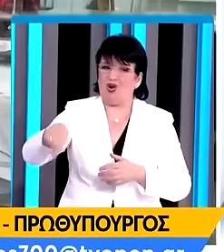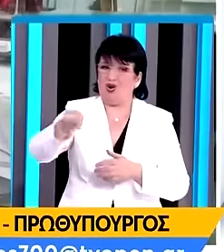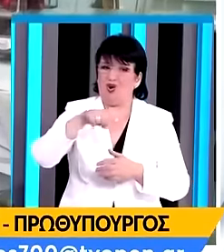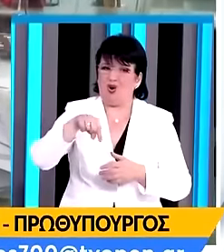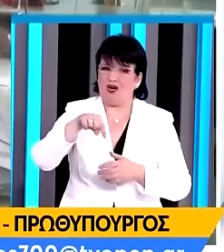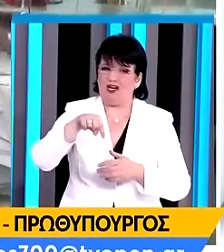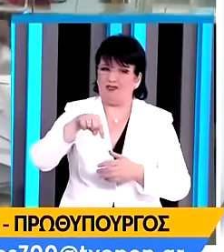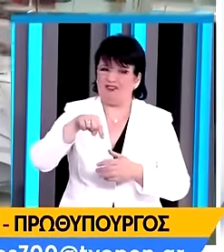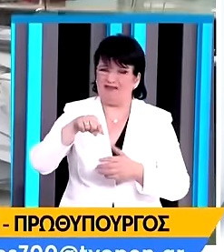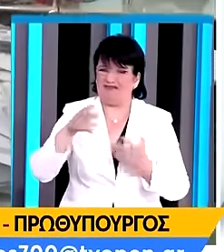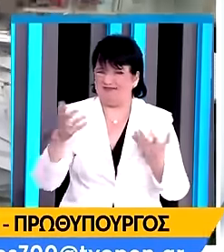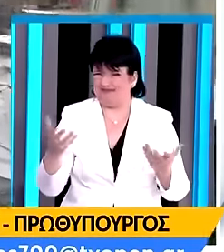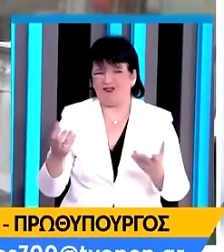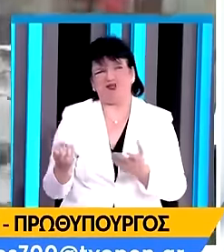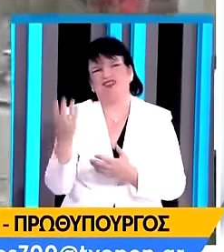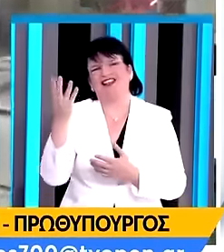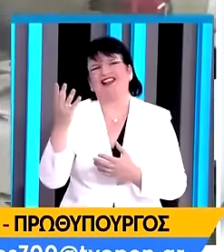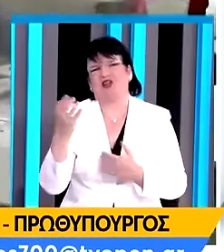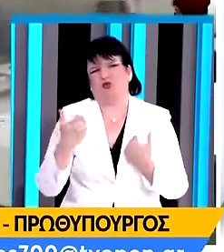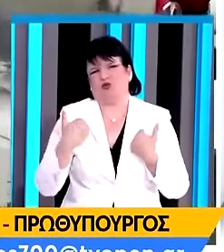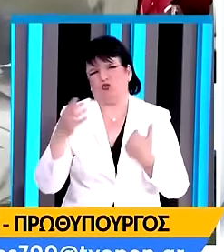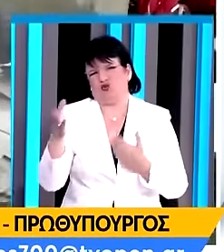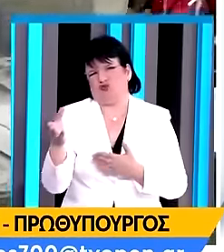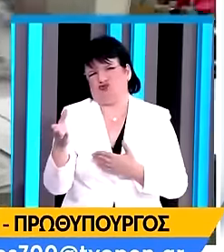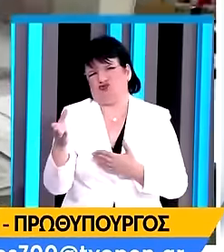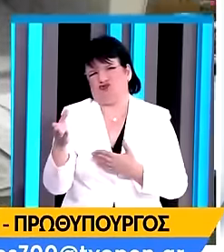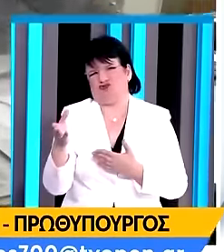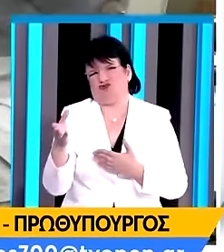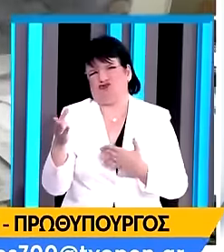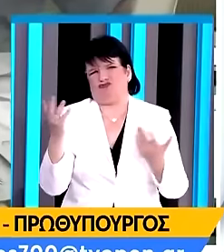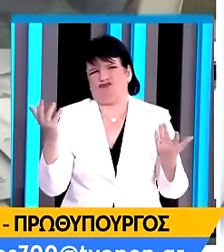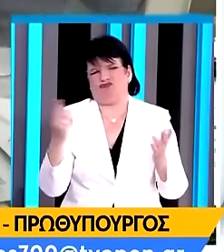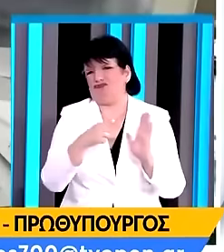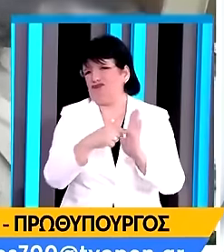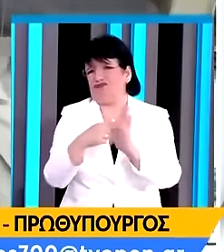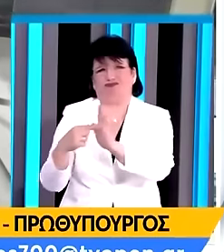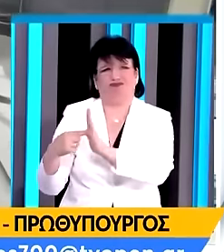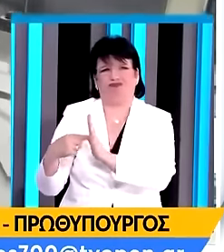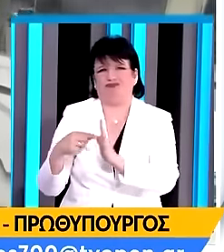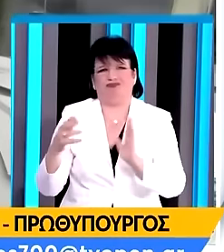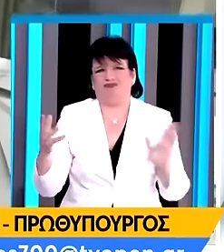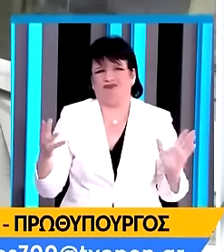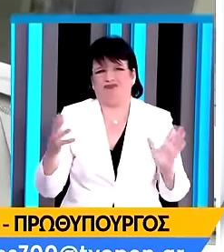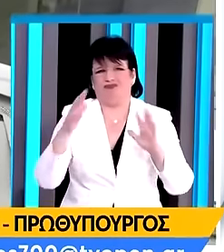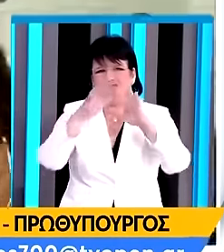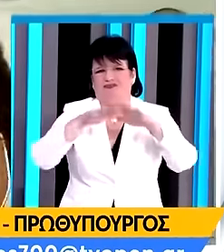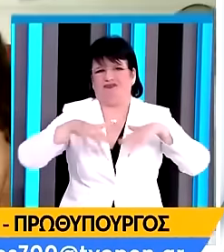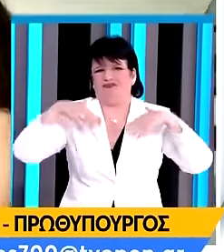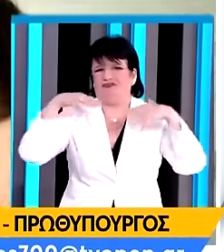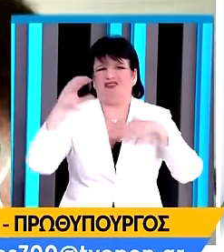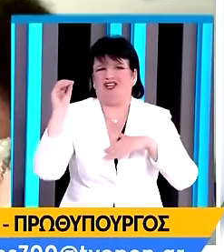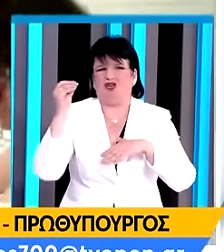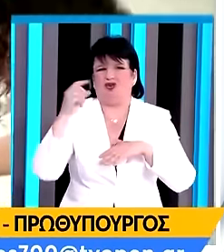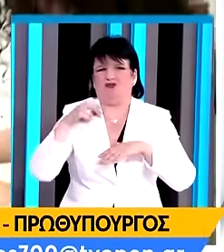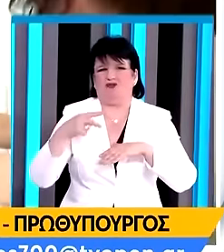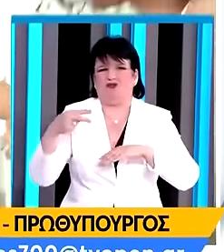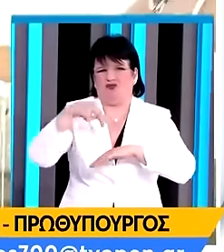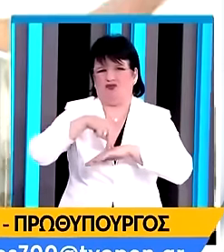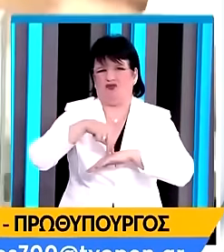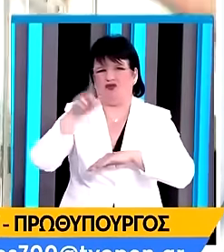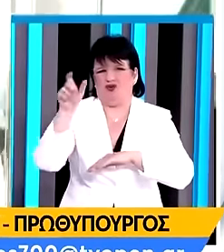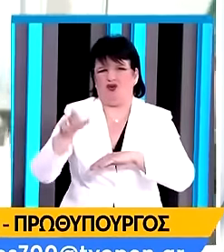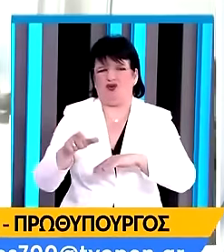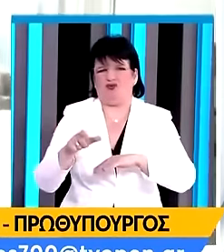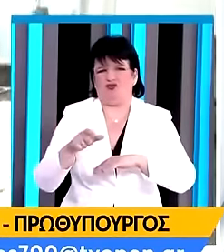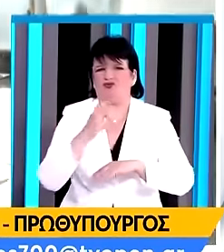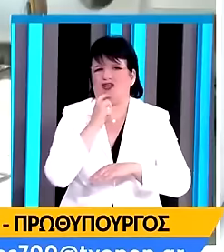περιπτώσει, είναι καινούργοι στην πολιτική. Δεν έχουν δοκιμαστεί ακόμα. Δεν έχουν εκλεγεί πουθενά. Ενώ στο κοινοβούλιο μπορεί να έχουν εκλεγεί ο κ. Κασελάκης, πρόεδρος